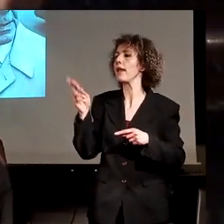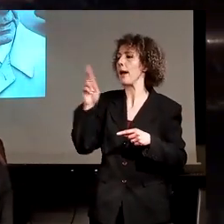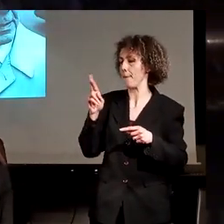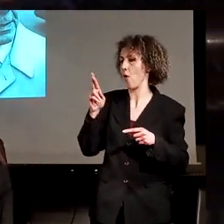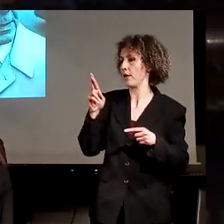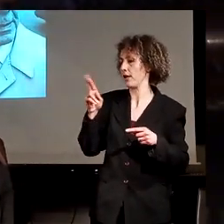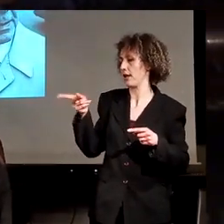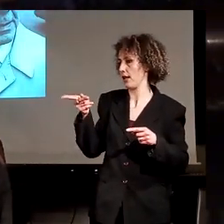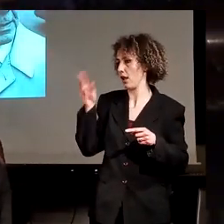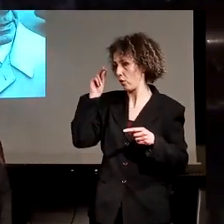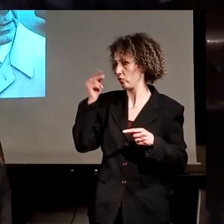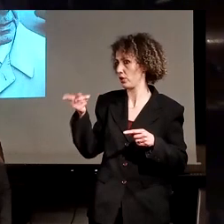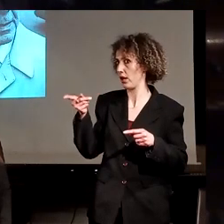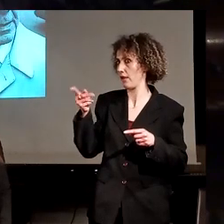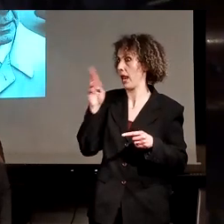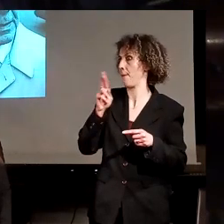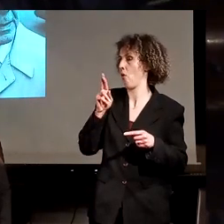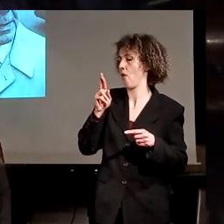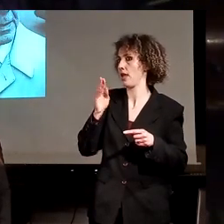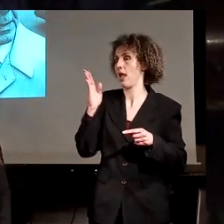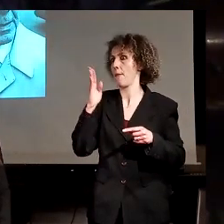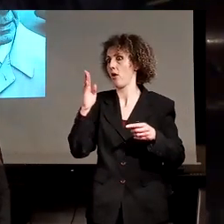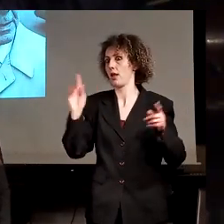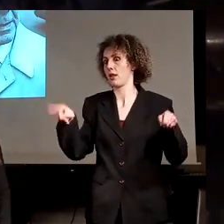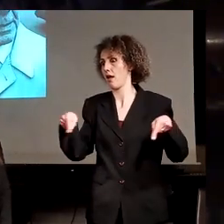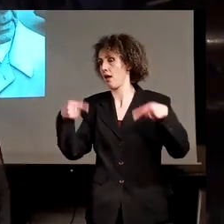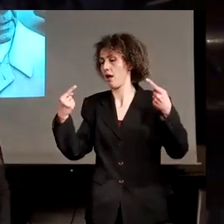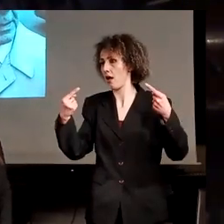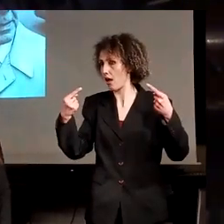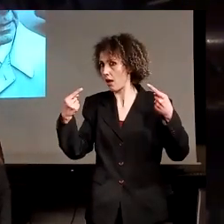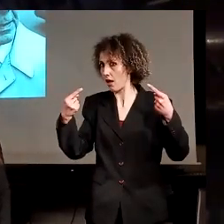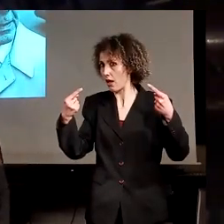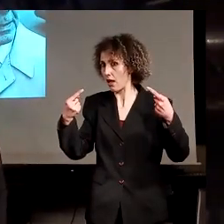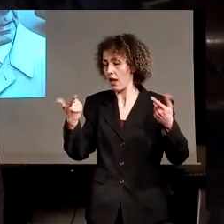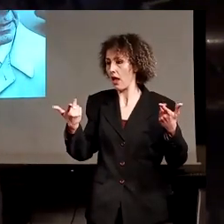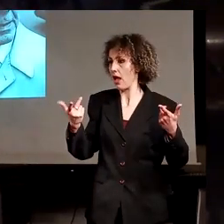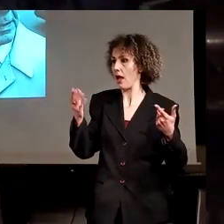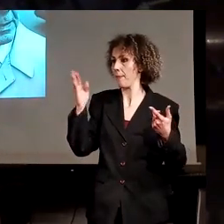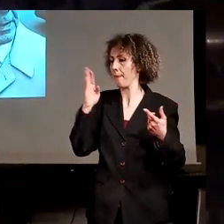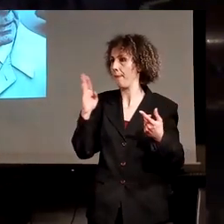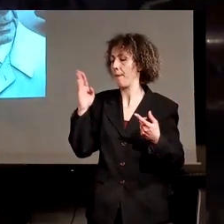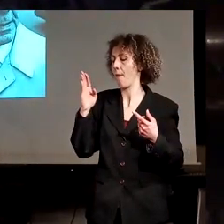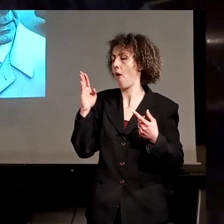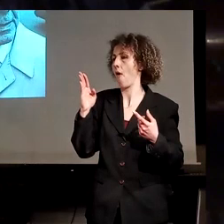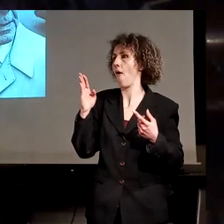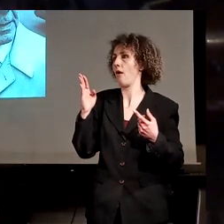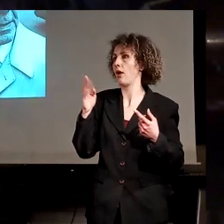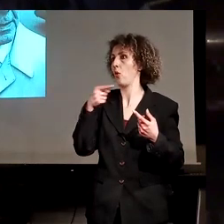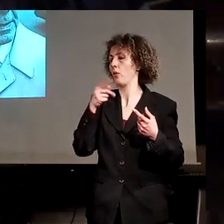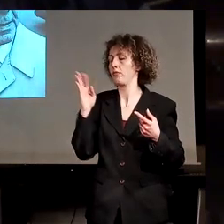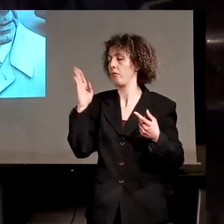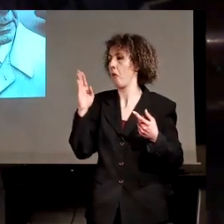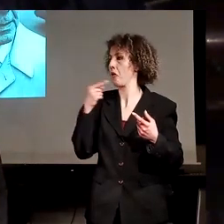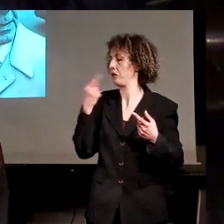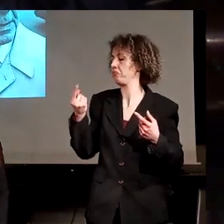raboni è stato uno dei suoi avversari più terribili e diceva delle cose con bourque si viaggia in